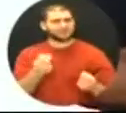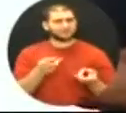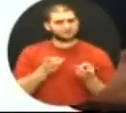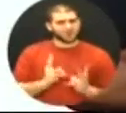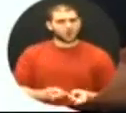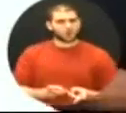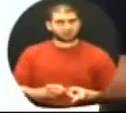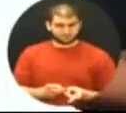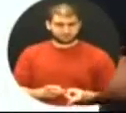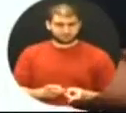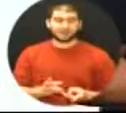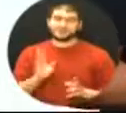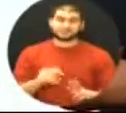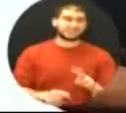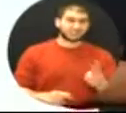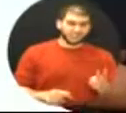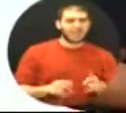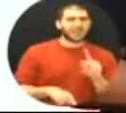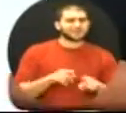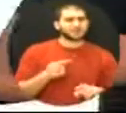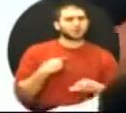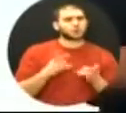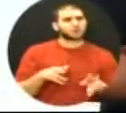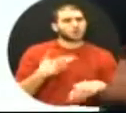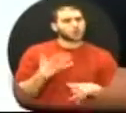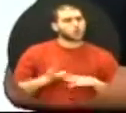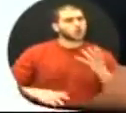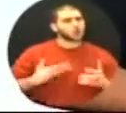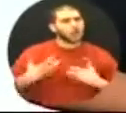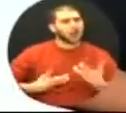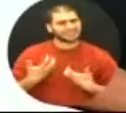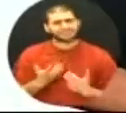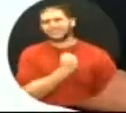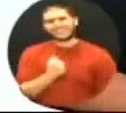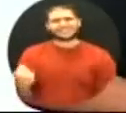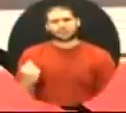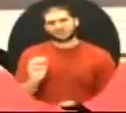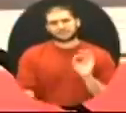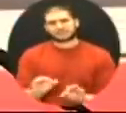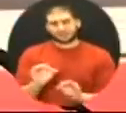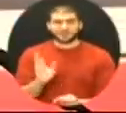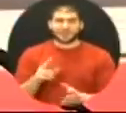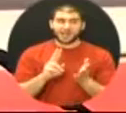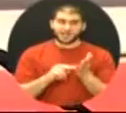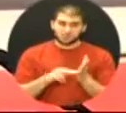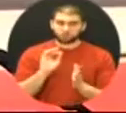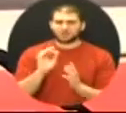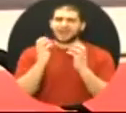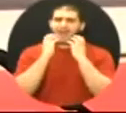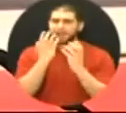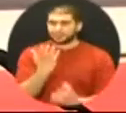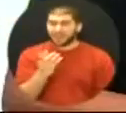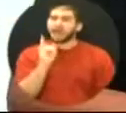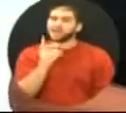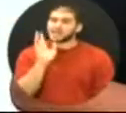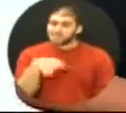ויכולים, בסדר? וגם מצד שני, כמה לפעמים אנחנו יכולים להיות כועסים וקיצוניים ומסיתים. והתמונות שם הם של רבין, אבל